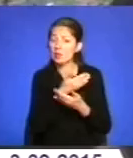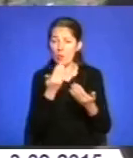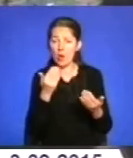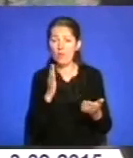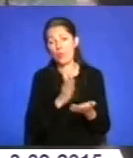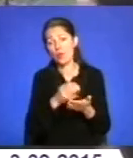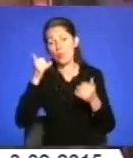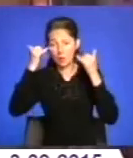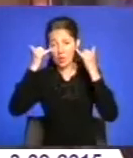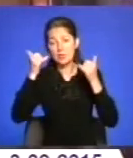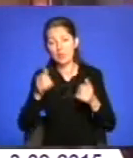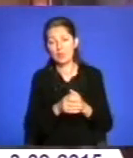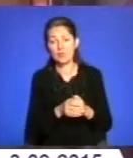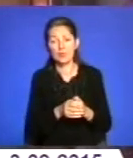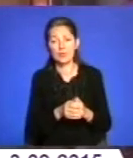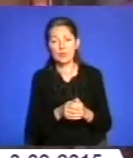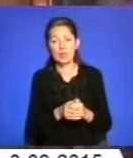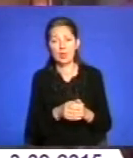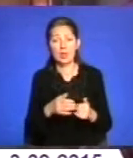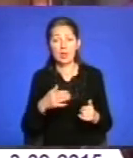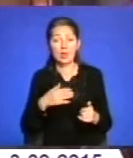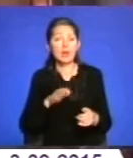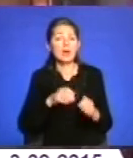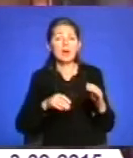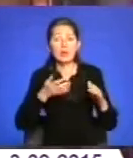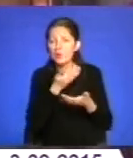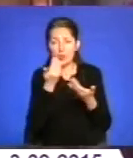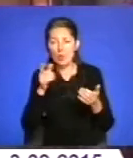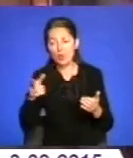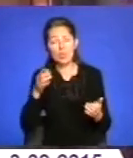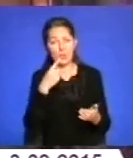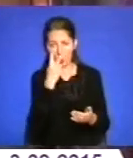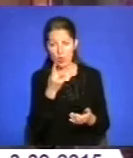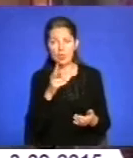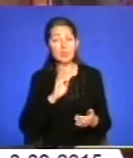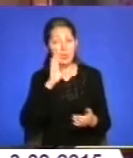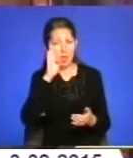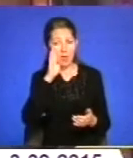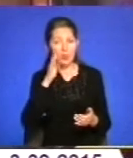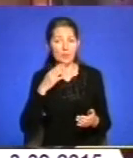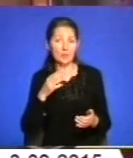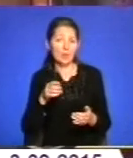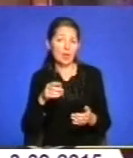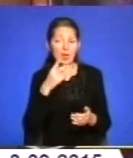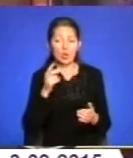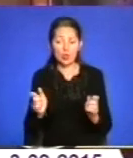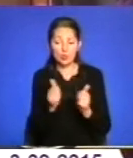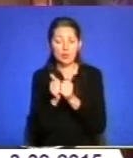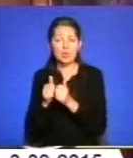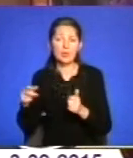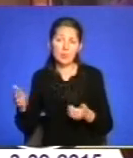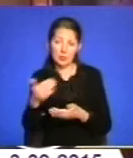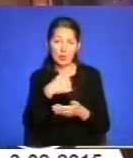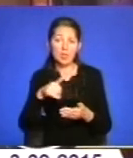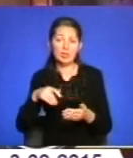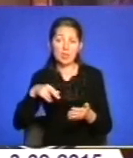помітили сусіди вранці. Ми вже рух на вулиці зробили, давай сусіди позбиралися, йдемо до хати. Хата була закрита, двері були